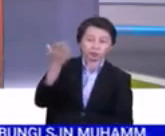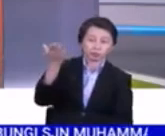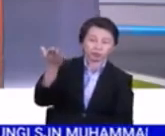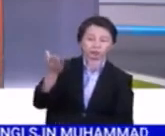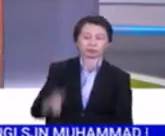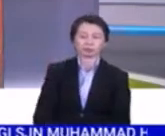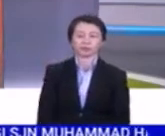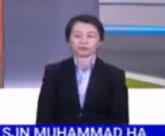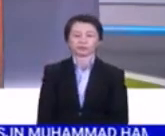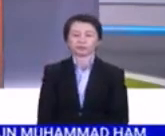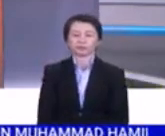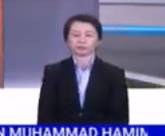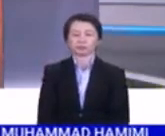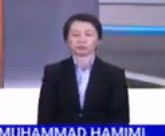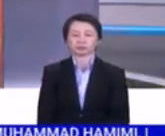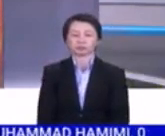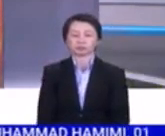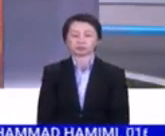Ashikin.